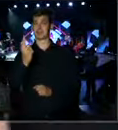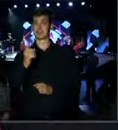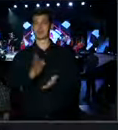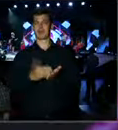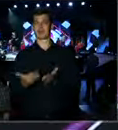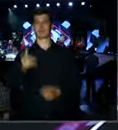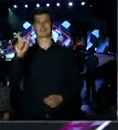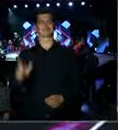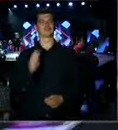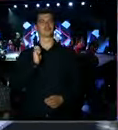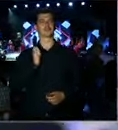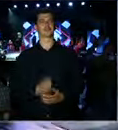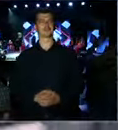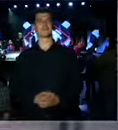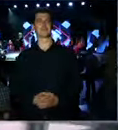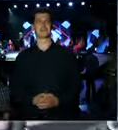nagrodzona kandydatka.